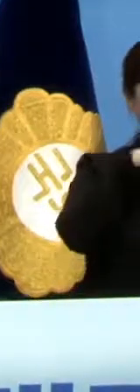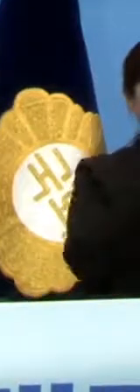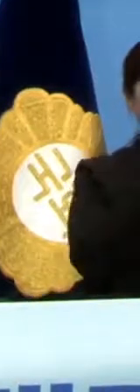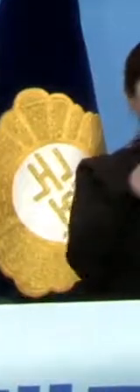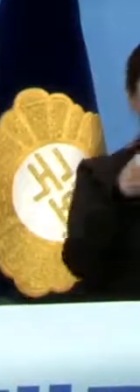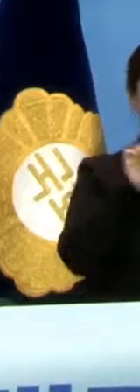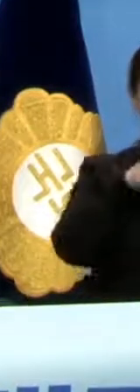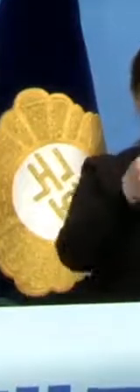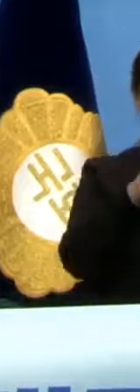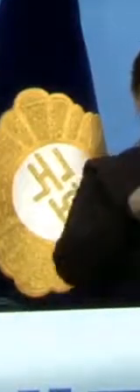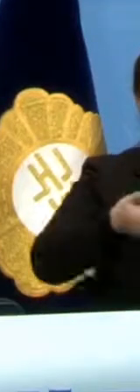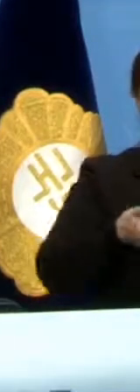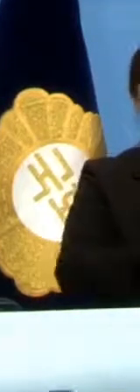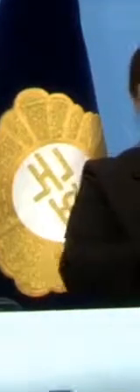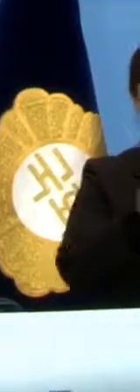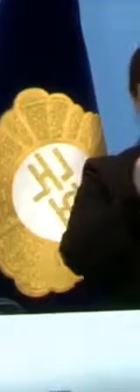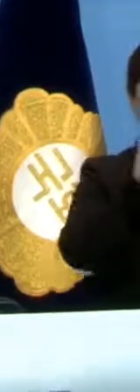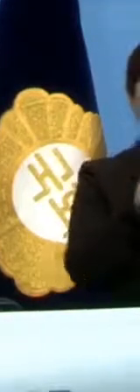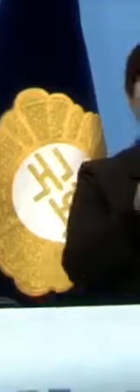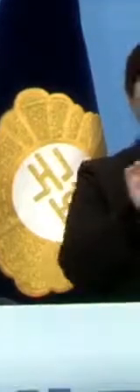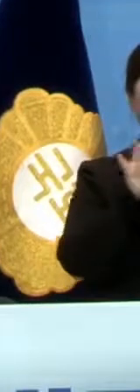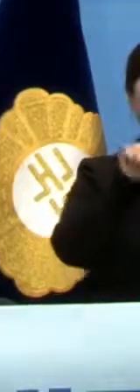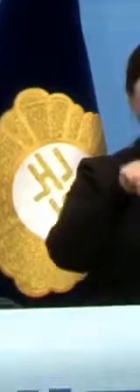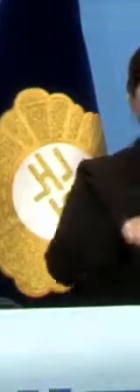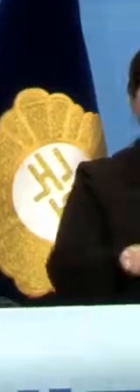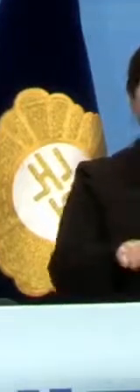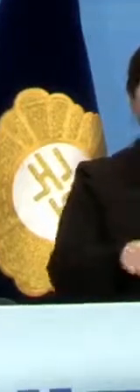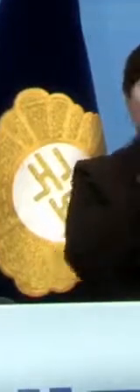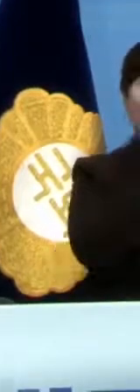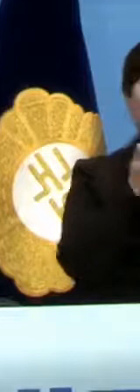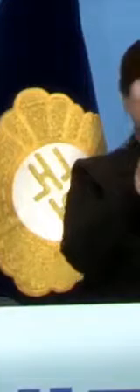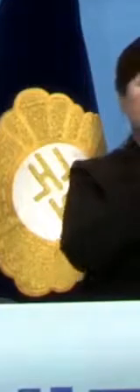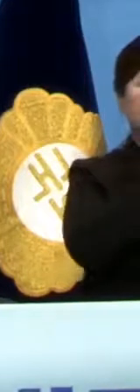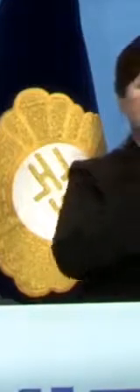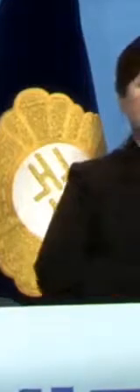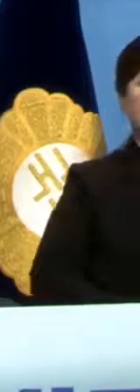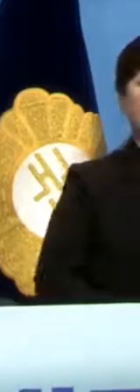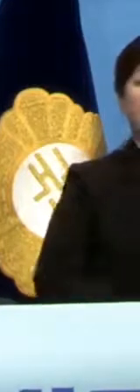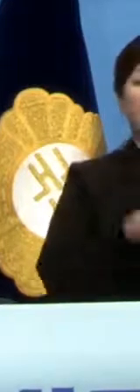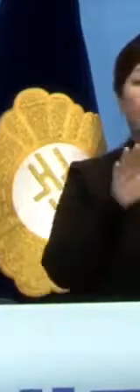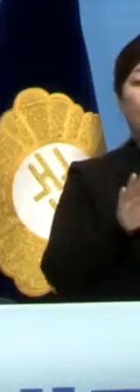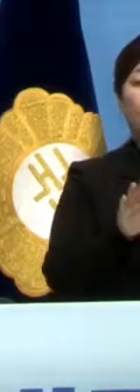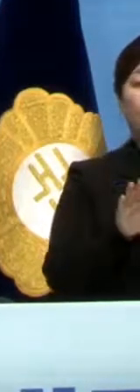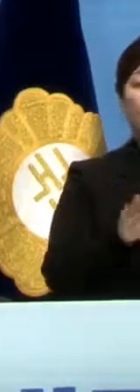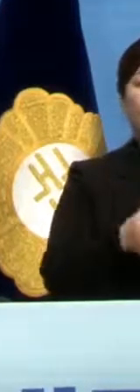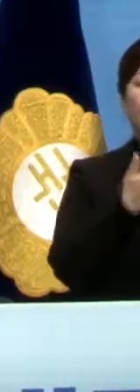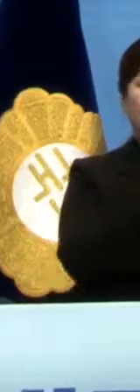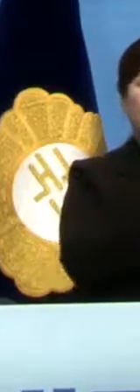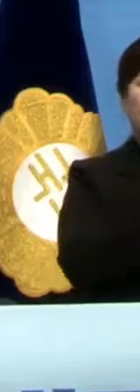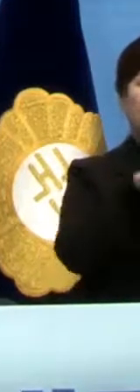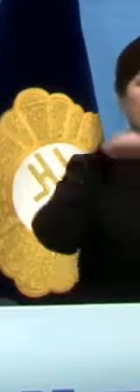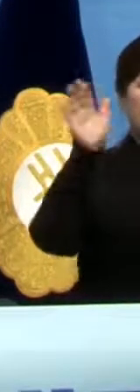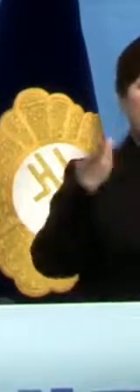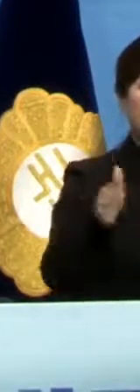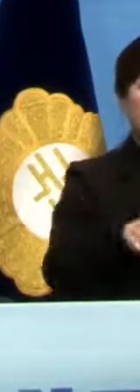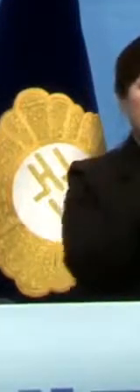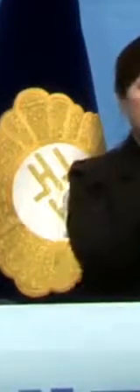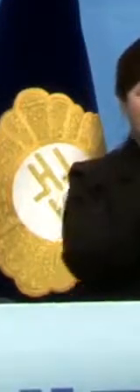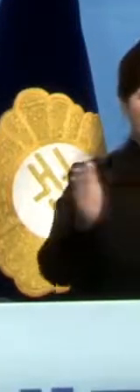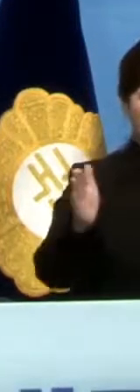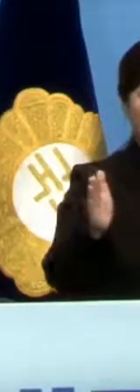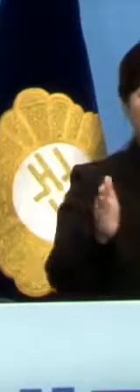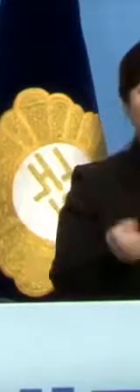출신 국회의원 김병욱으로 소개하도록 하겠습니다. 네, 오늘 부산갈매기